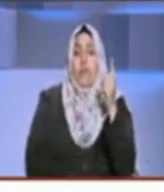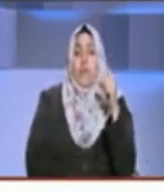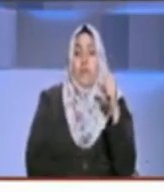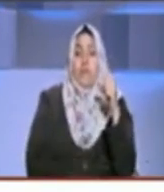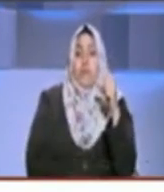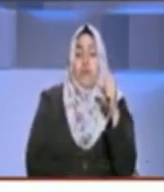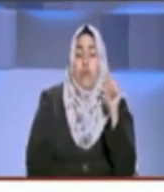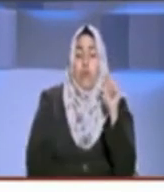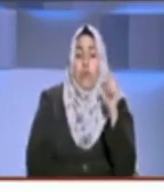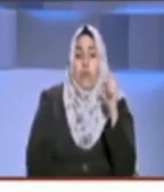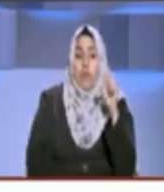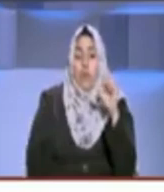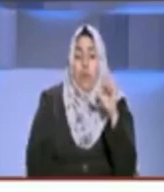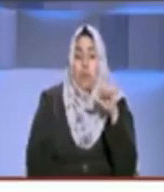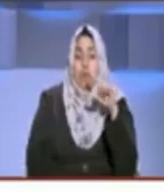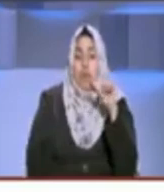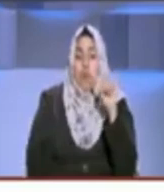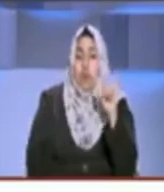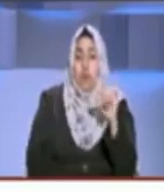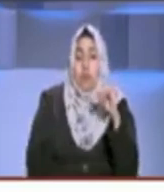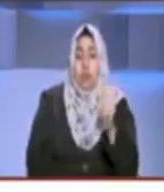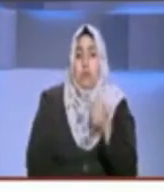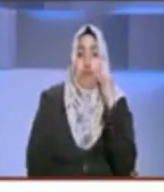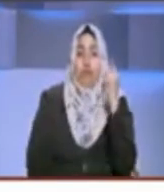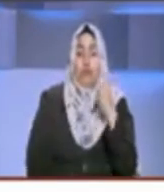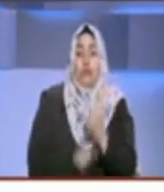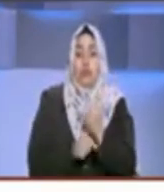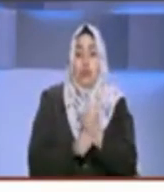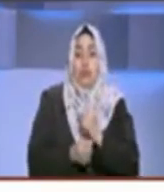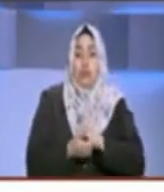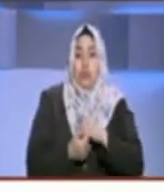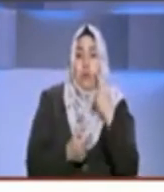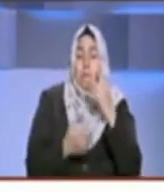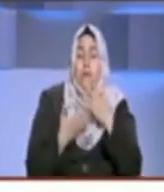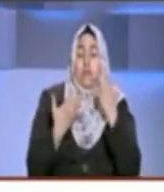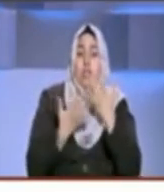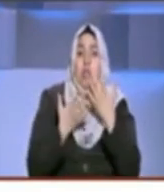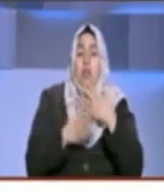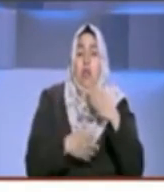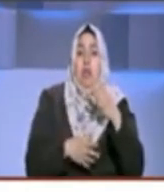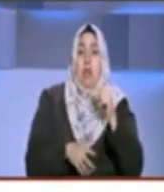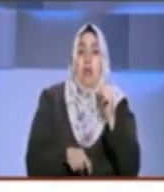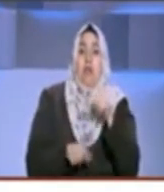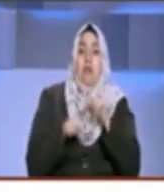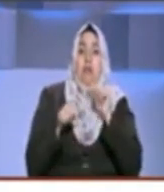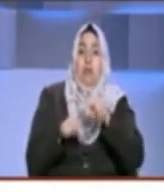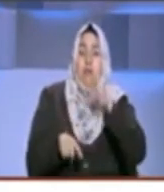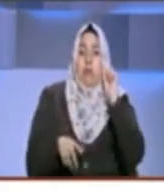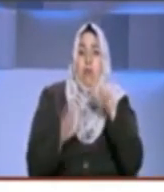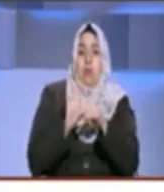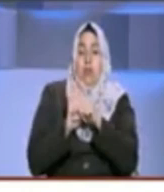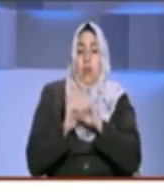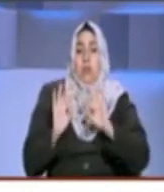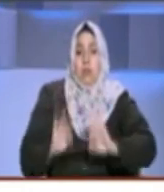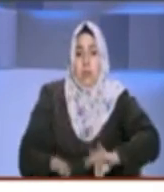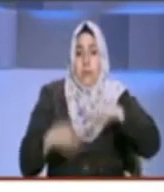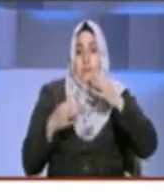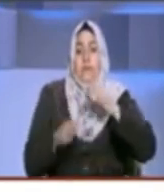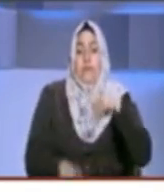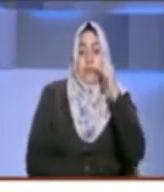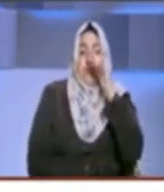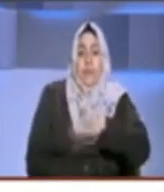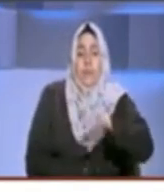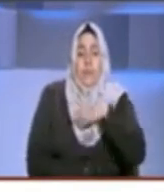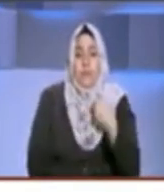الكلام. فطبيعه الشعوب وطبيعه البشر ان لم لا يوجد غرامات او قوانين ملزمه، الناس بتحب ان هي يعني